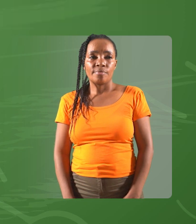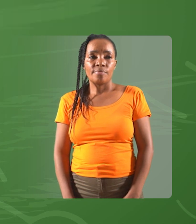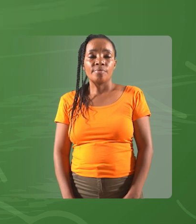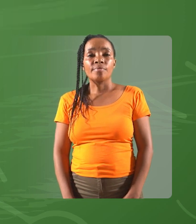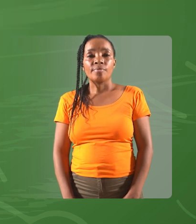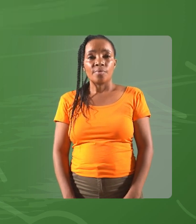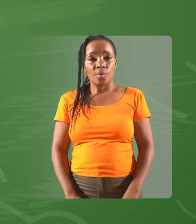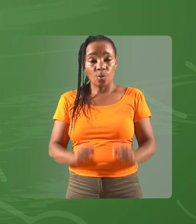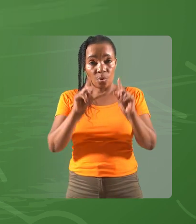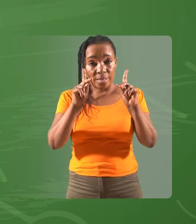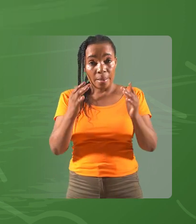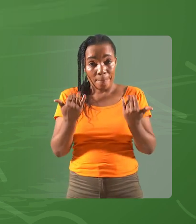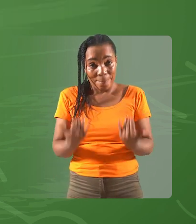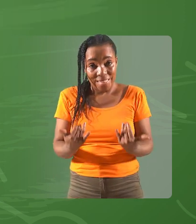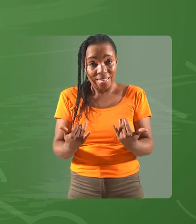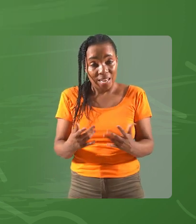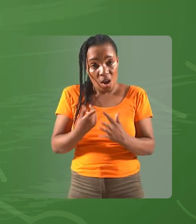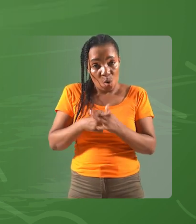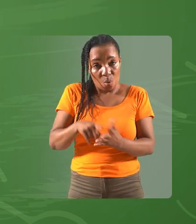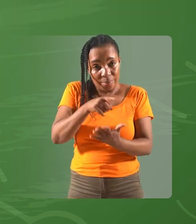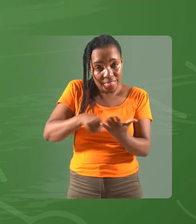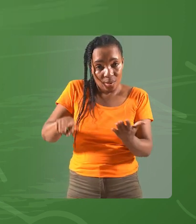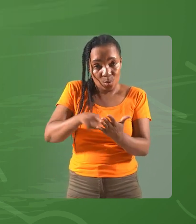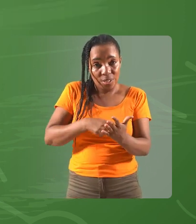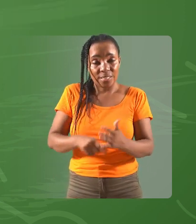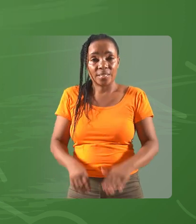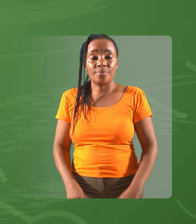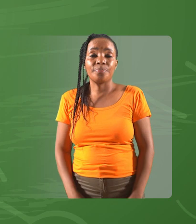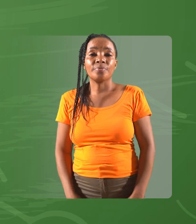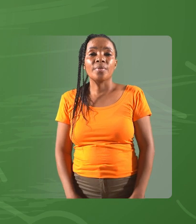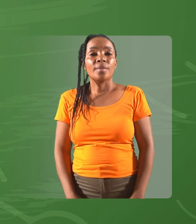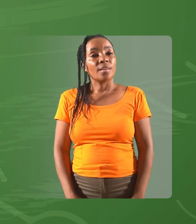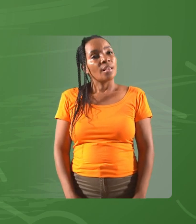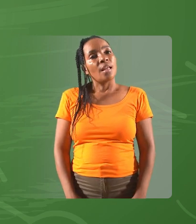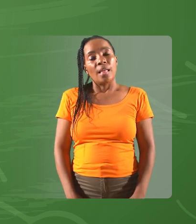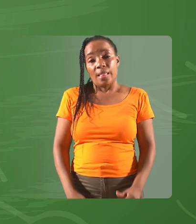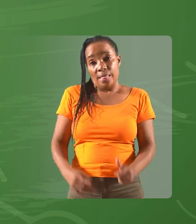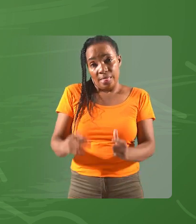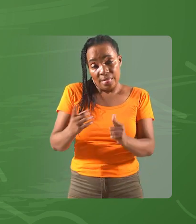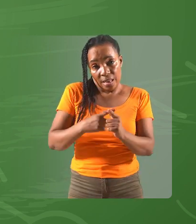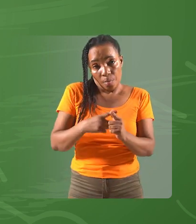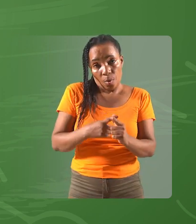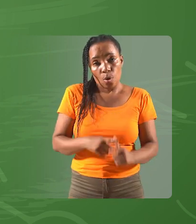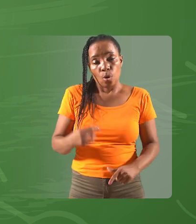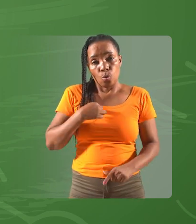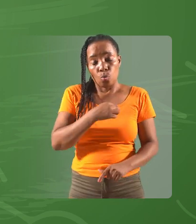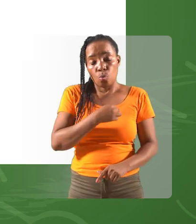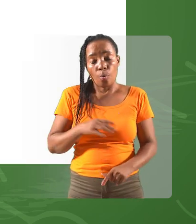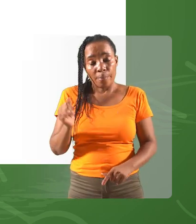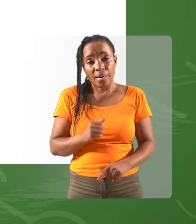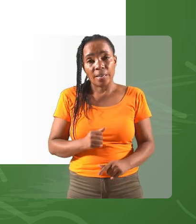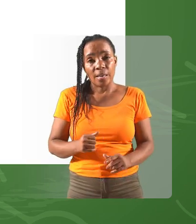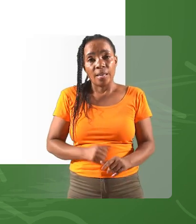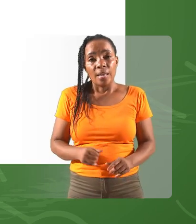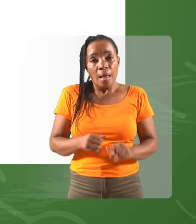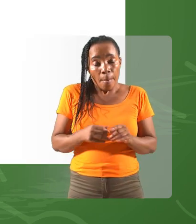Ok, nous allons corriger. Nous allons prendre dans un premier temps la formule avec l'addition.